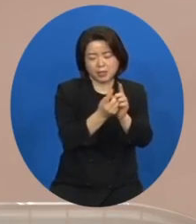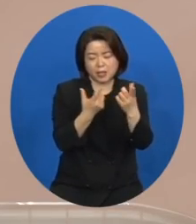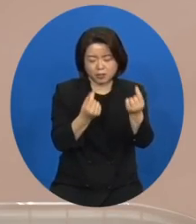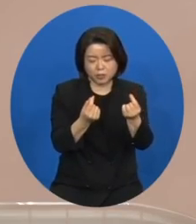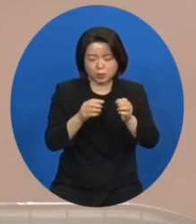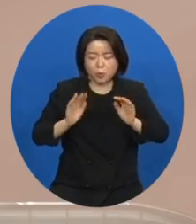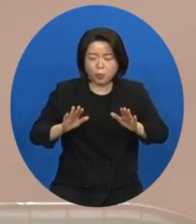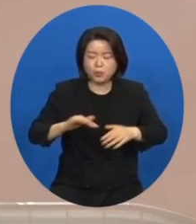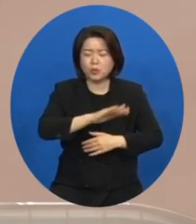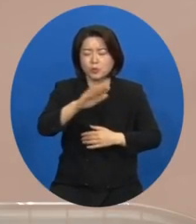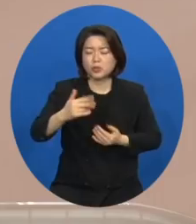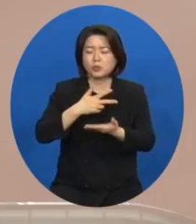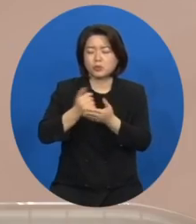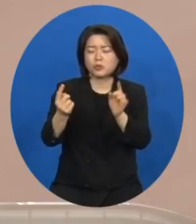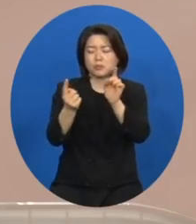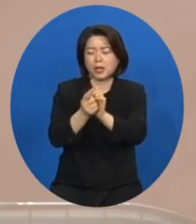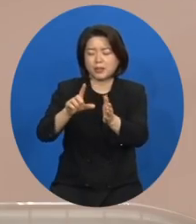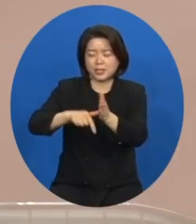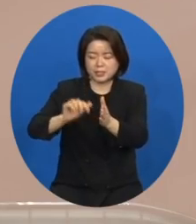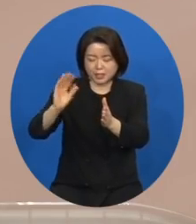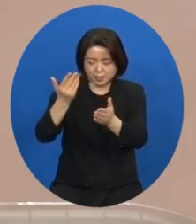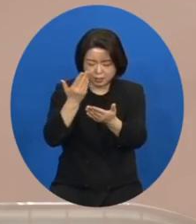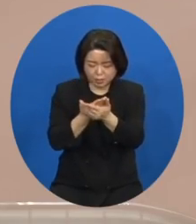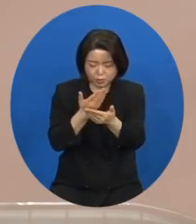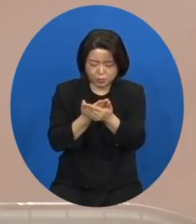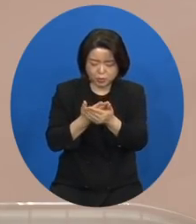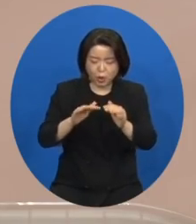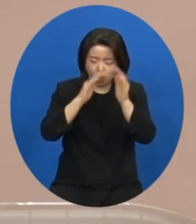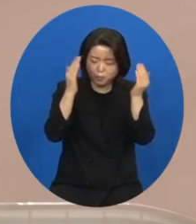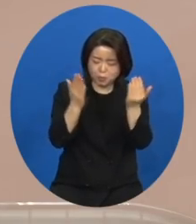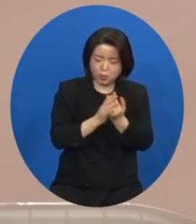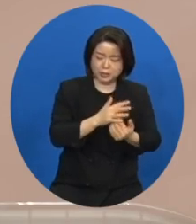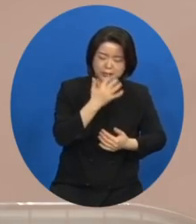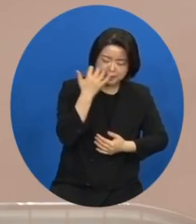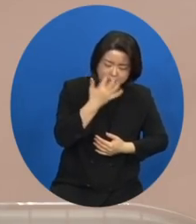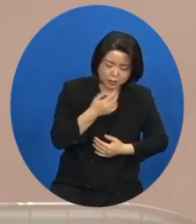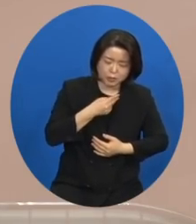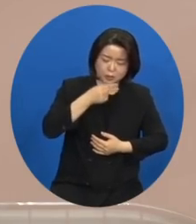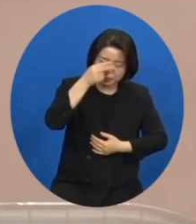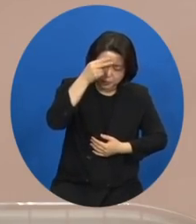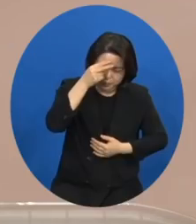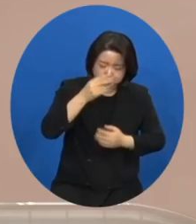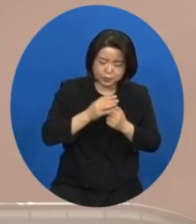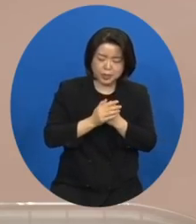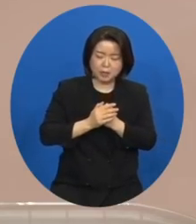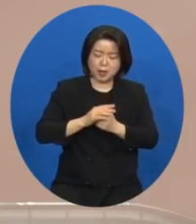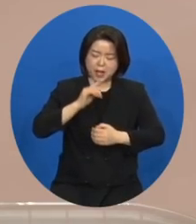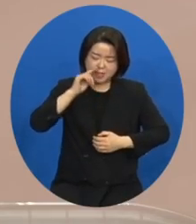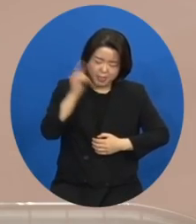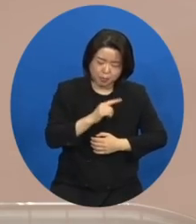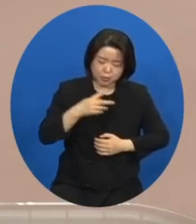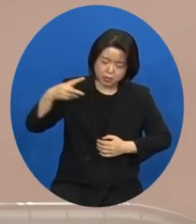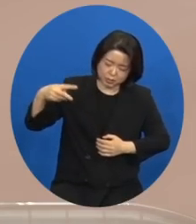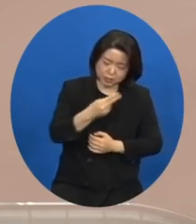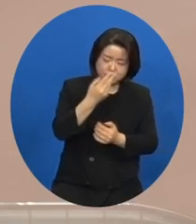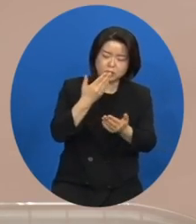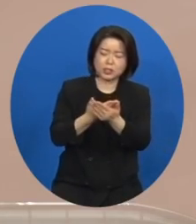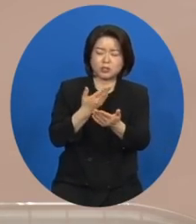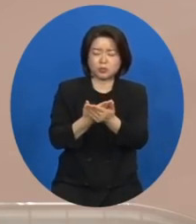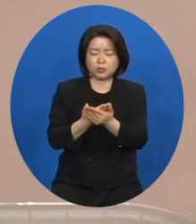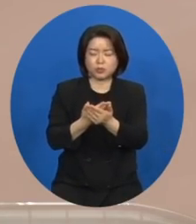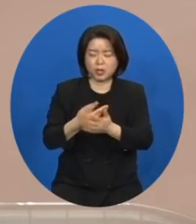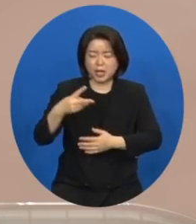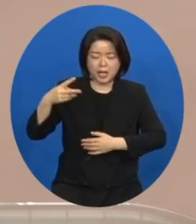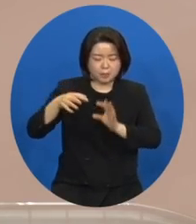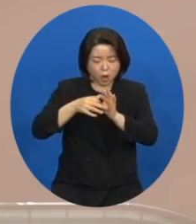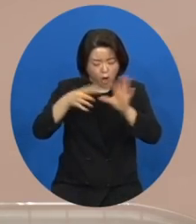시간이 되게 하여 주시옵소서 써 그래서 모든 함남 가증 독과 술 가 모두 악한 것을 끊어지게 해주시고 또한 끈 어떤 관계가